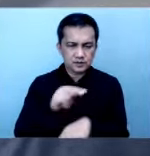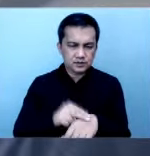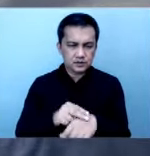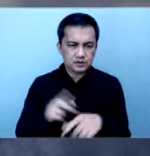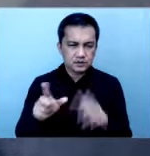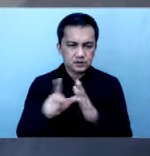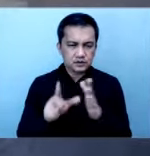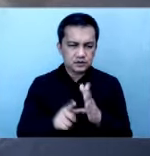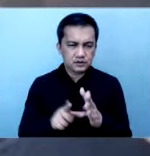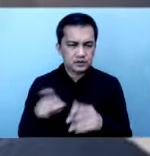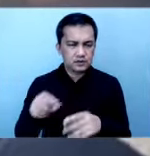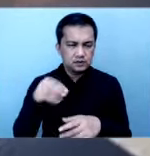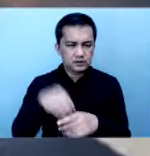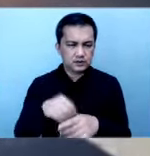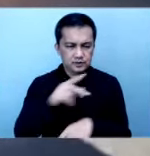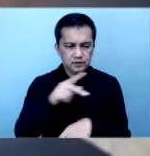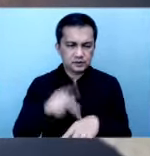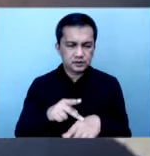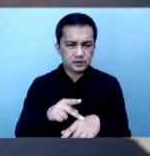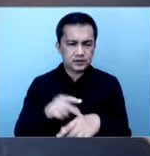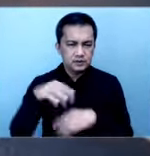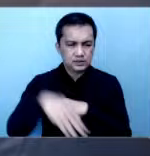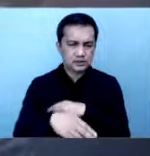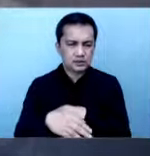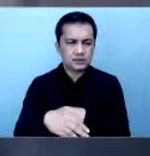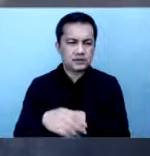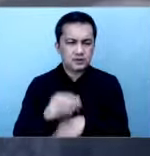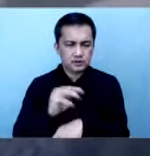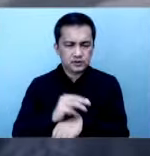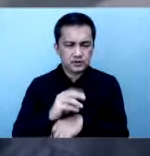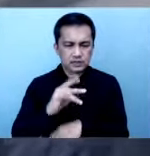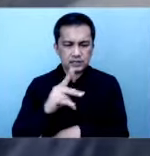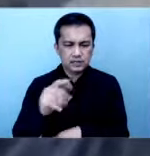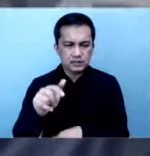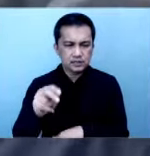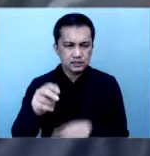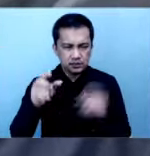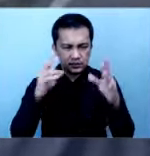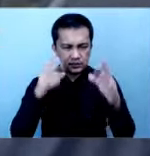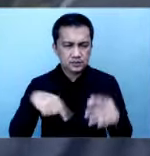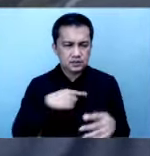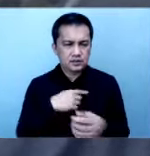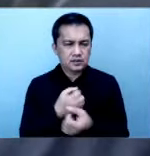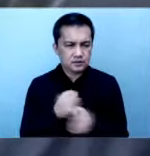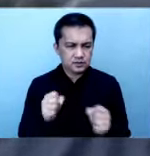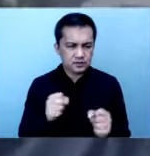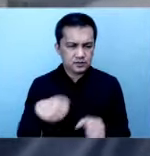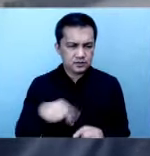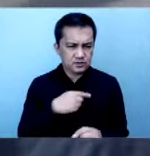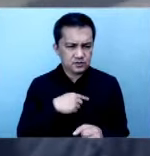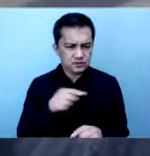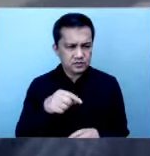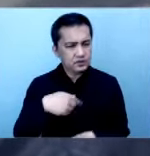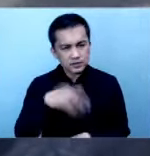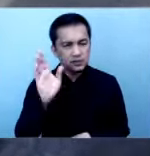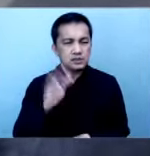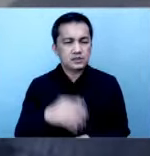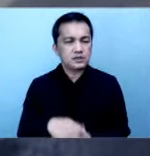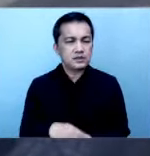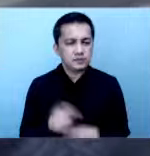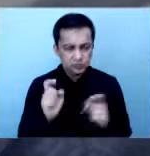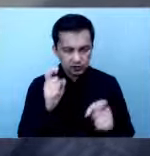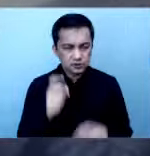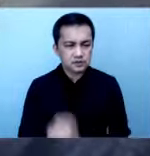Philippine Territorial Sea in Municipality of Kalayaan. You are endangering our security. We advise to leave the vicinity immediately.